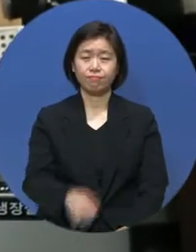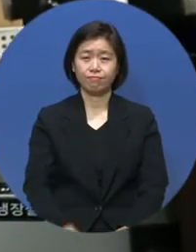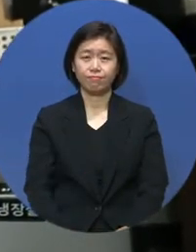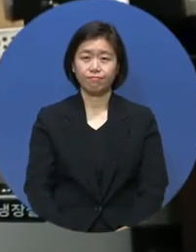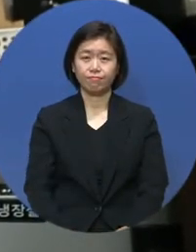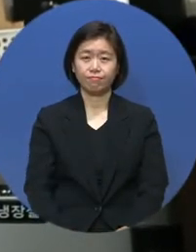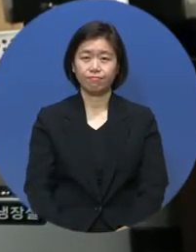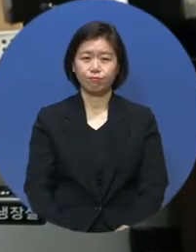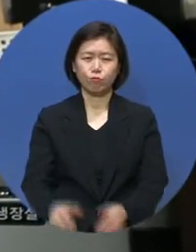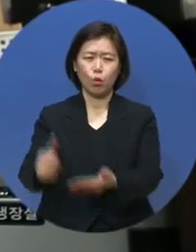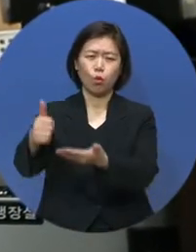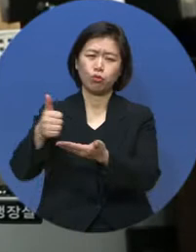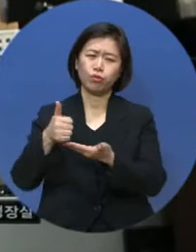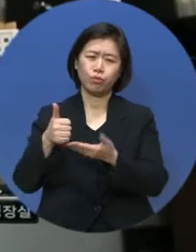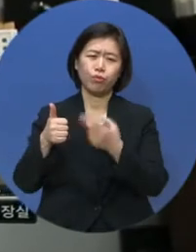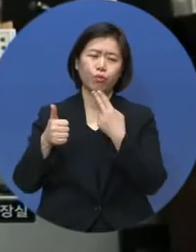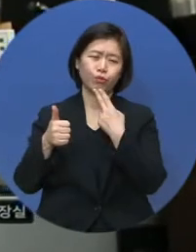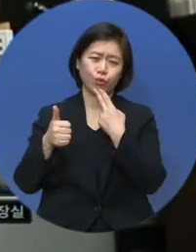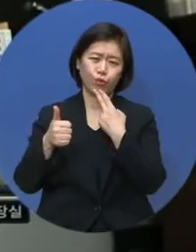손님이 없어서